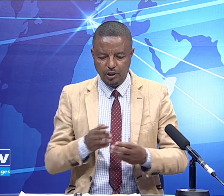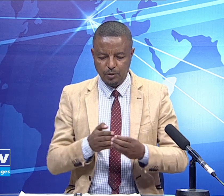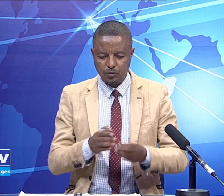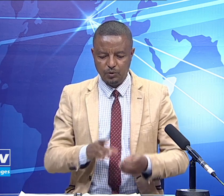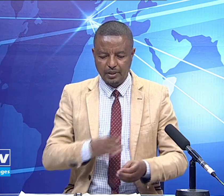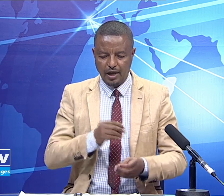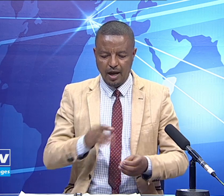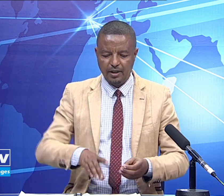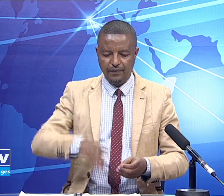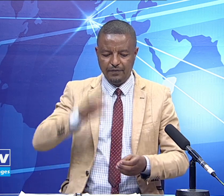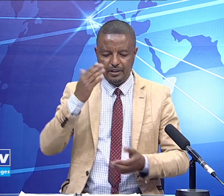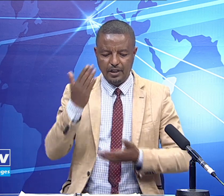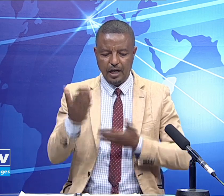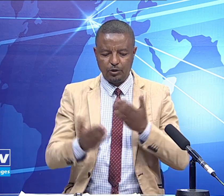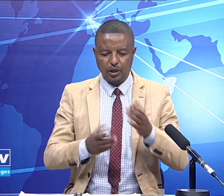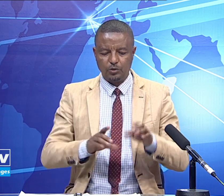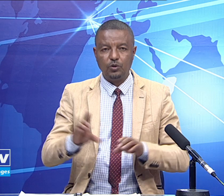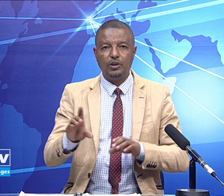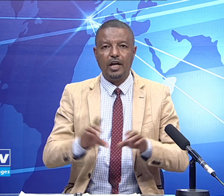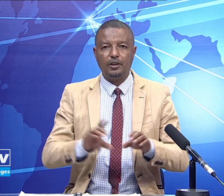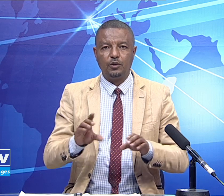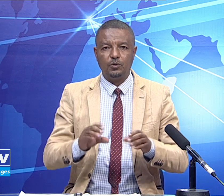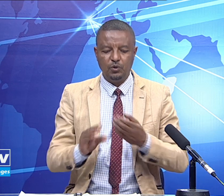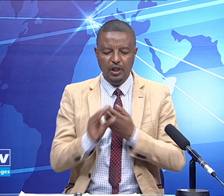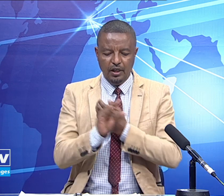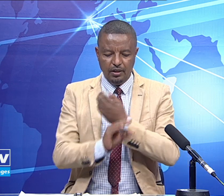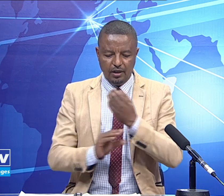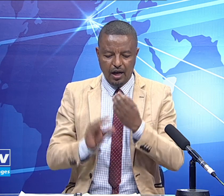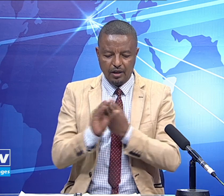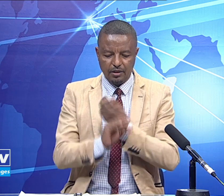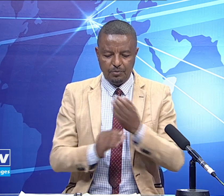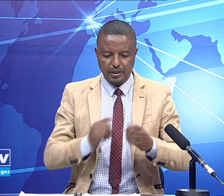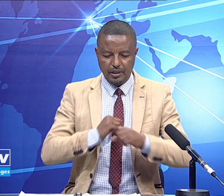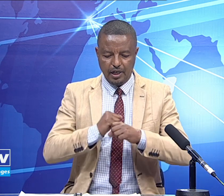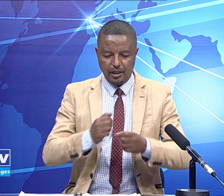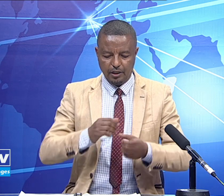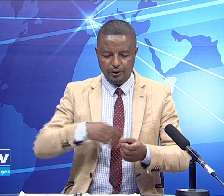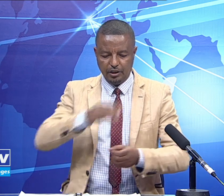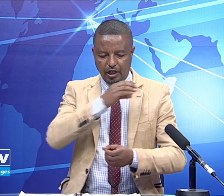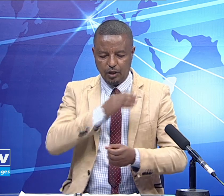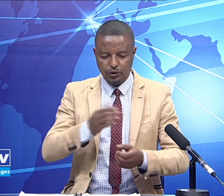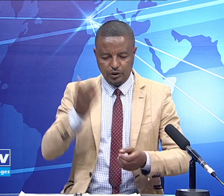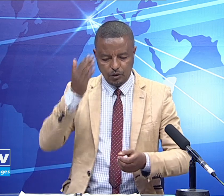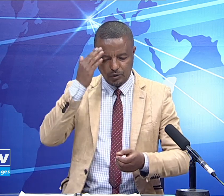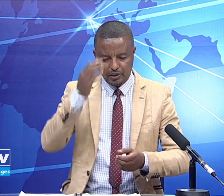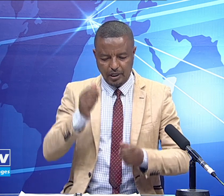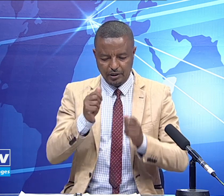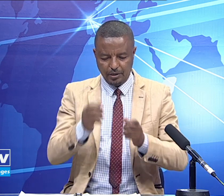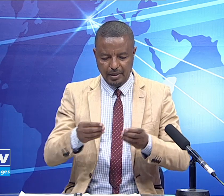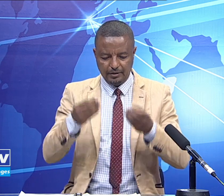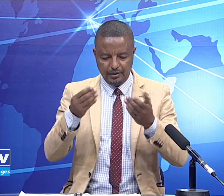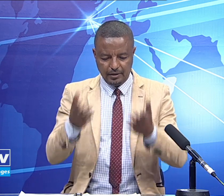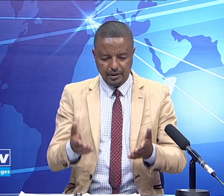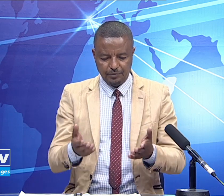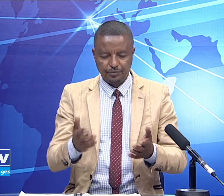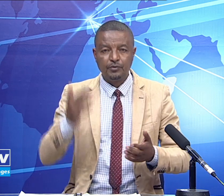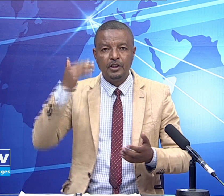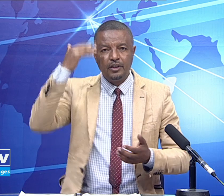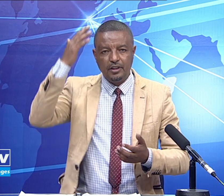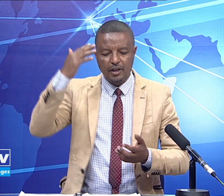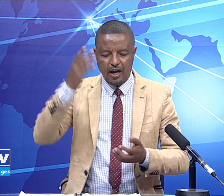ተግባሩን ለመሩ እና ከፍተኛ አስተዋጽኦ ላደረጉ ለአገር መከላከያ ጄኔራሎች እውቅና ሽልማት